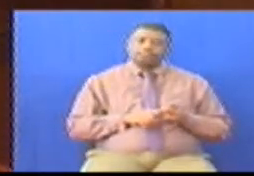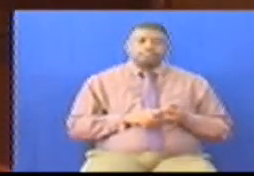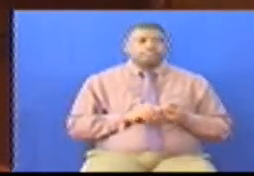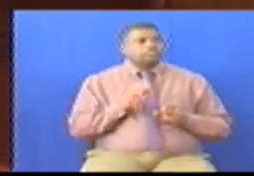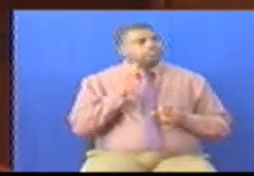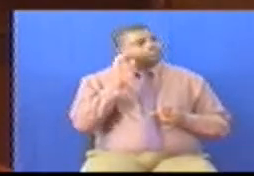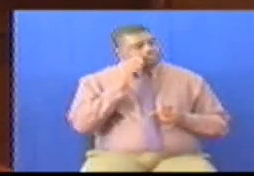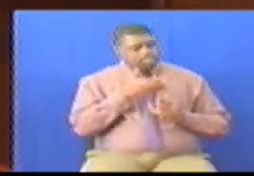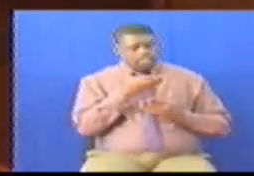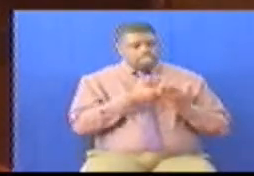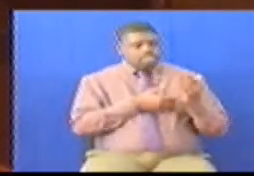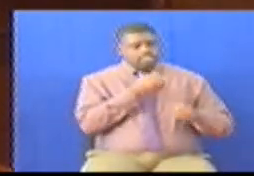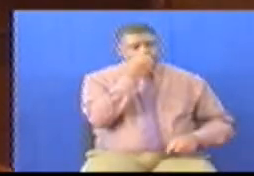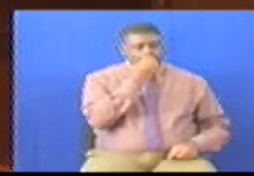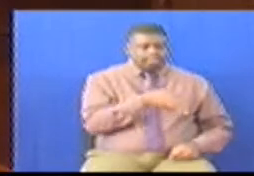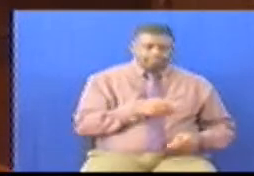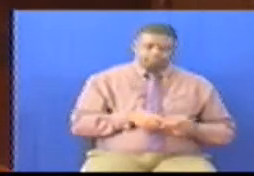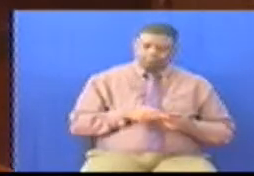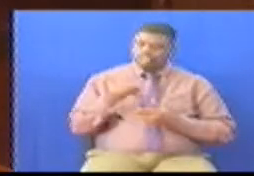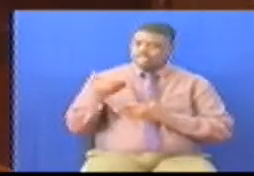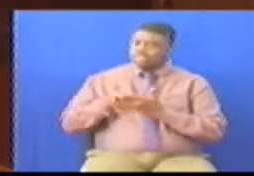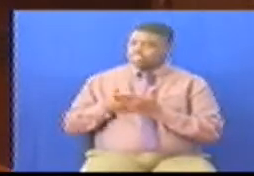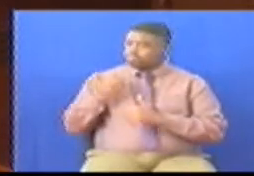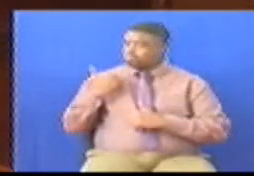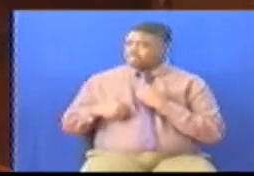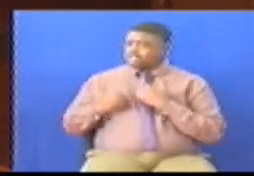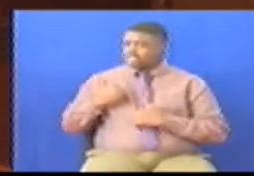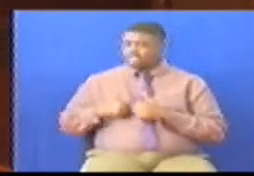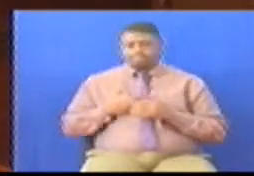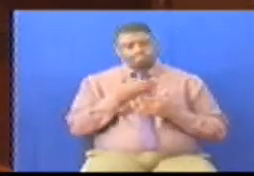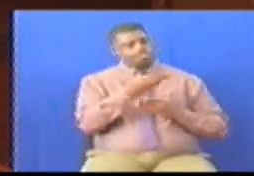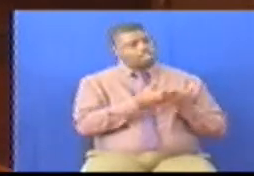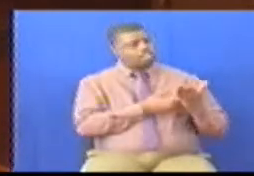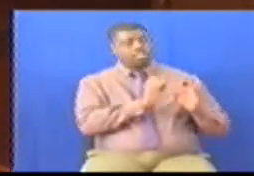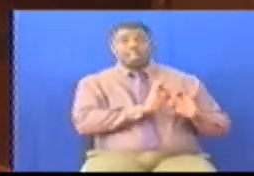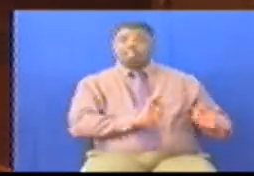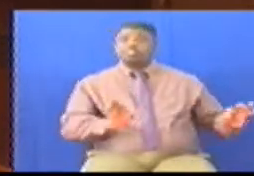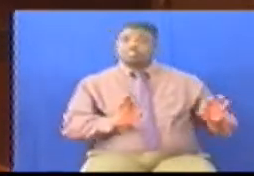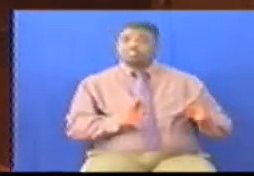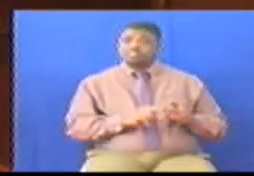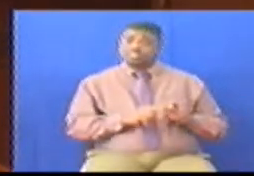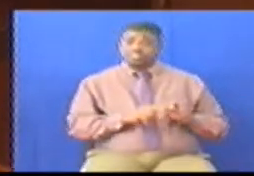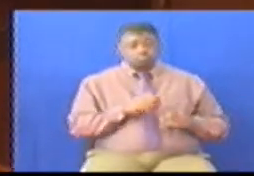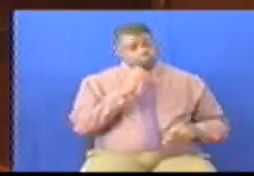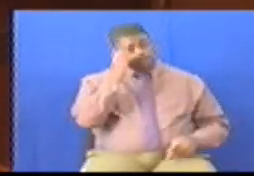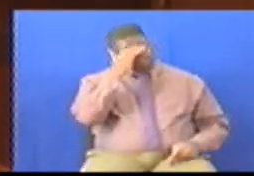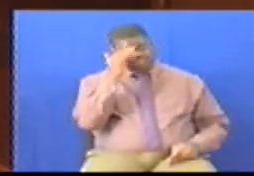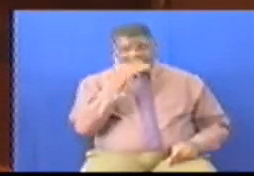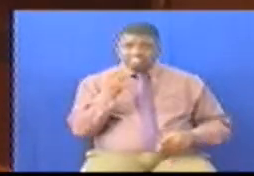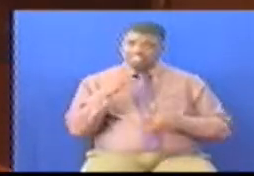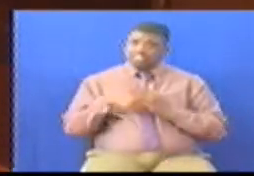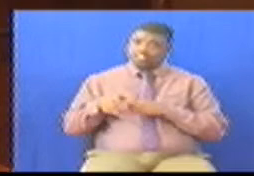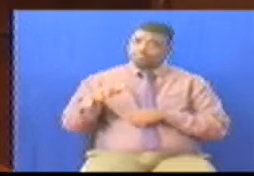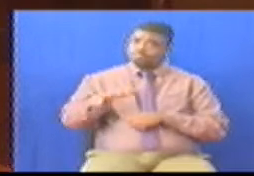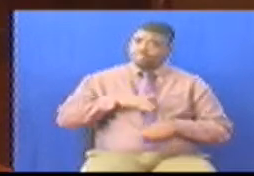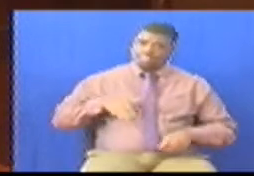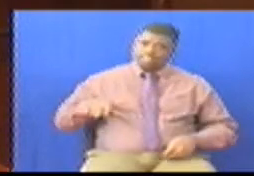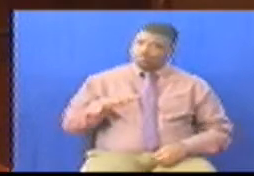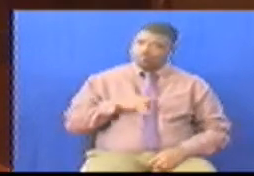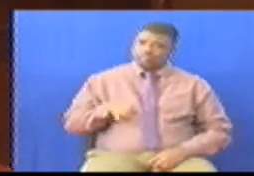tunaposikia hati chafu, hati yenye mashaka, hati safi. Moja kwa moja tulikuwa tu tunadhani ni katika maeneo yale